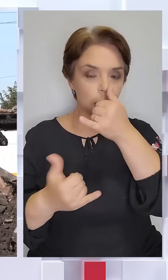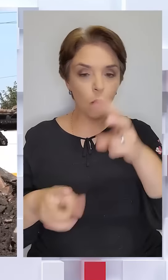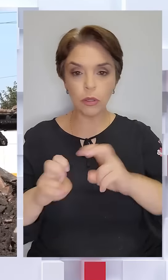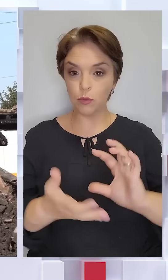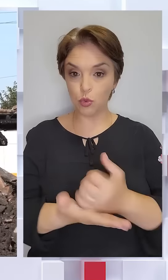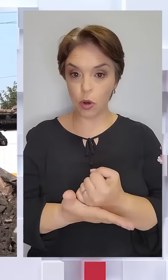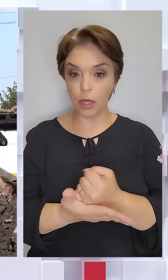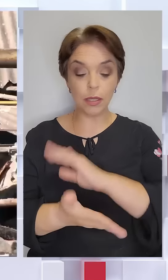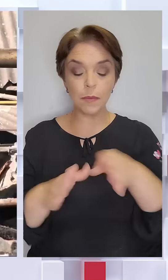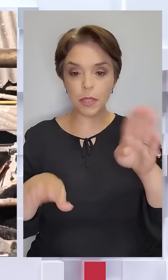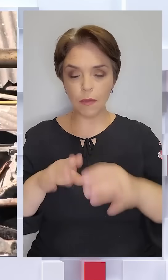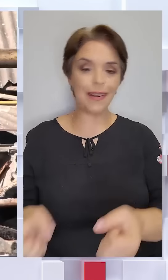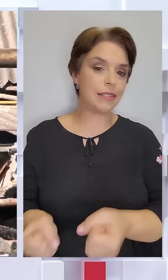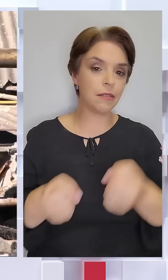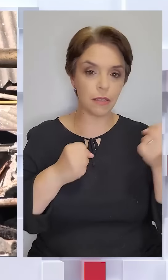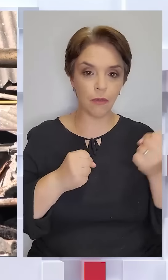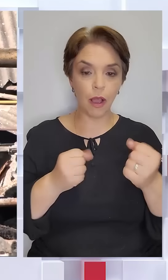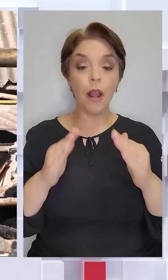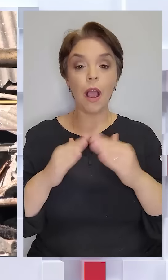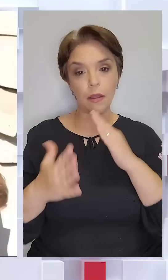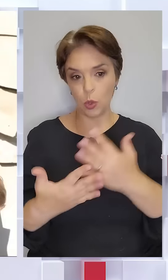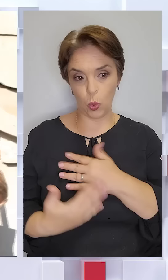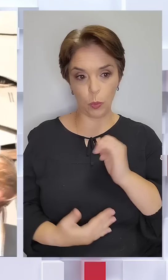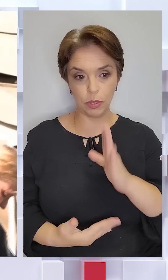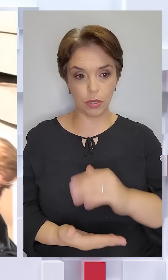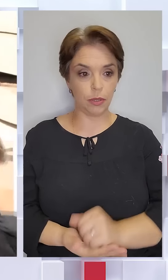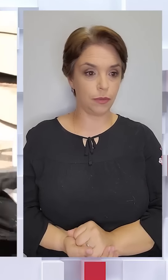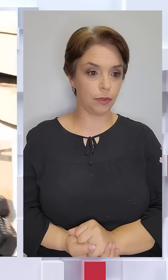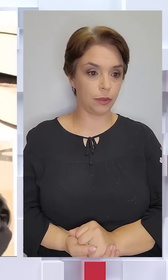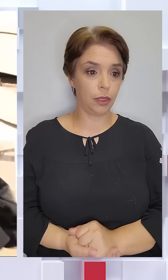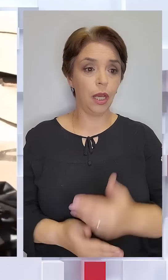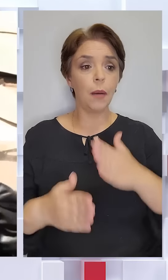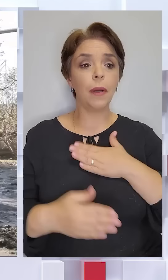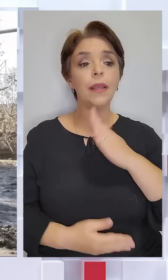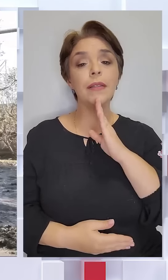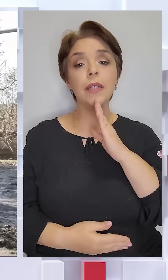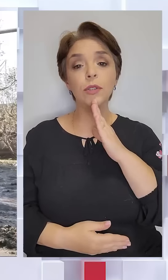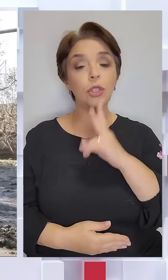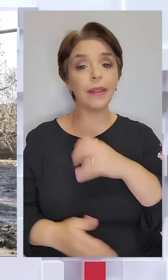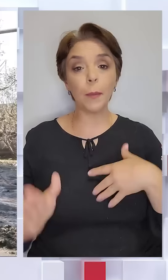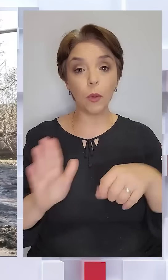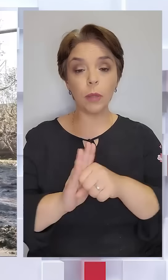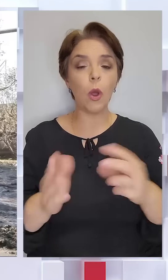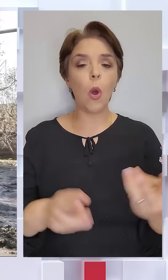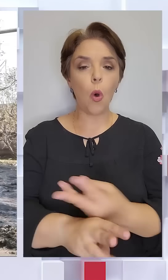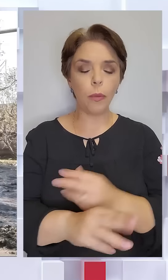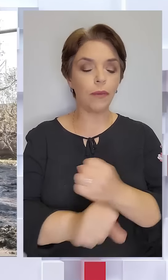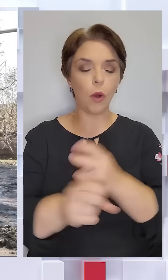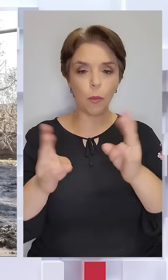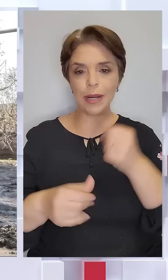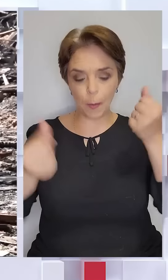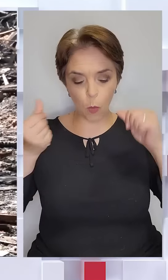могли відшукати. З-під завалів діставали хатніх улюбленців. Моя дівчинка не погибла. Опіки, вибухові поранення